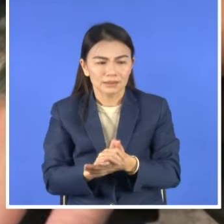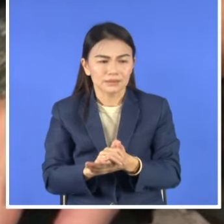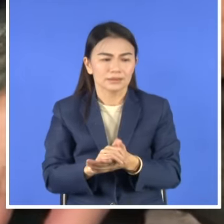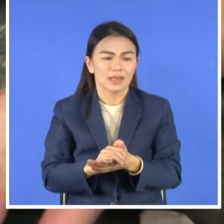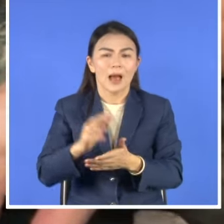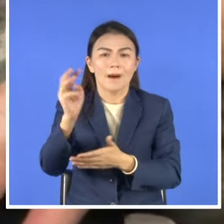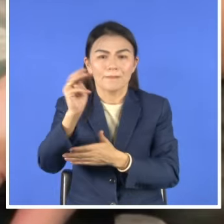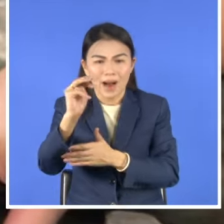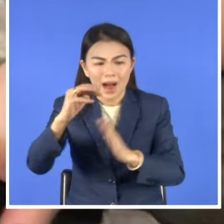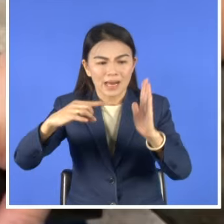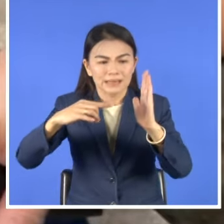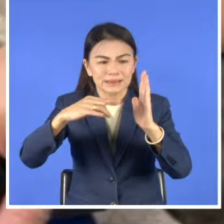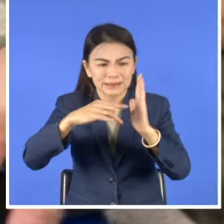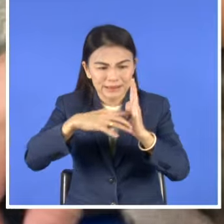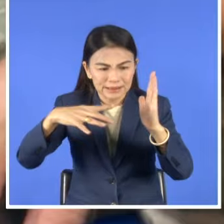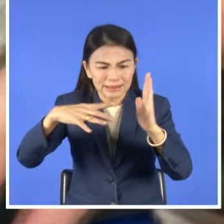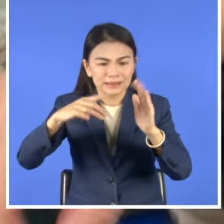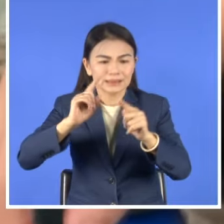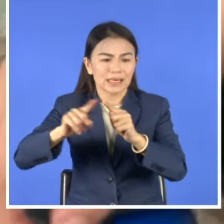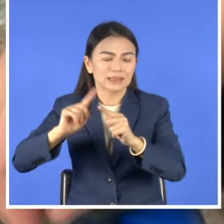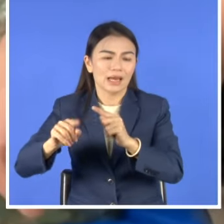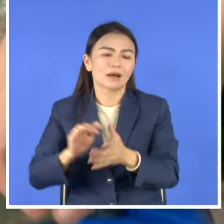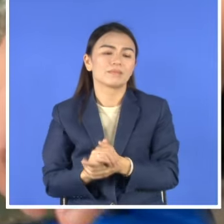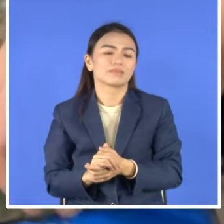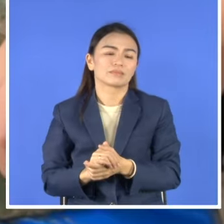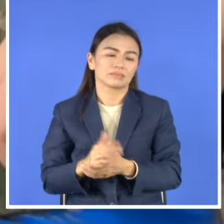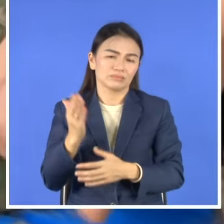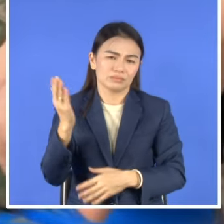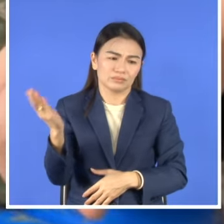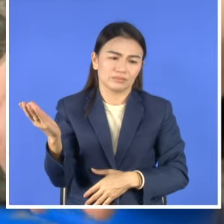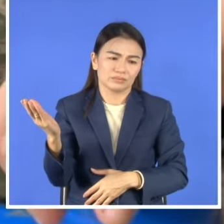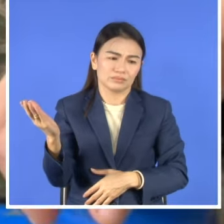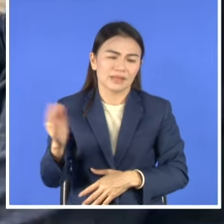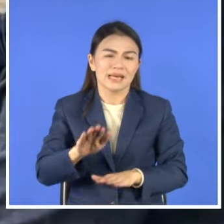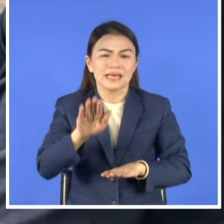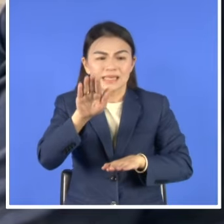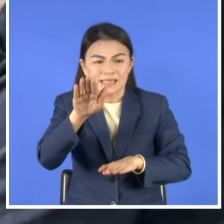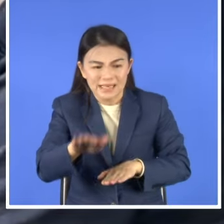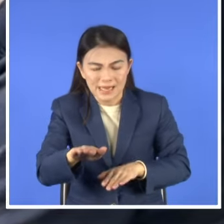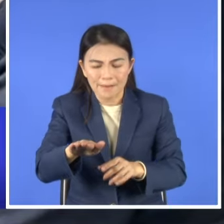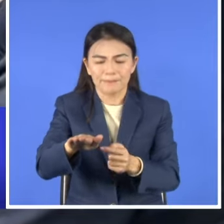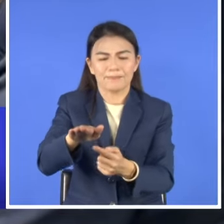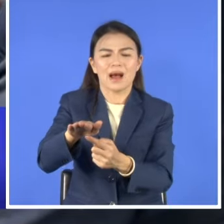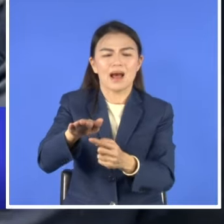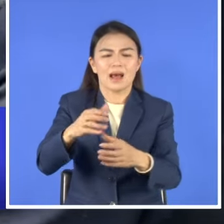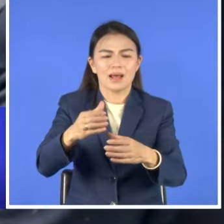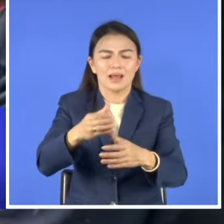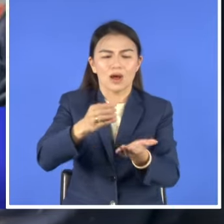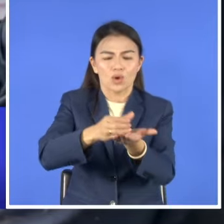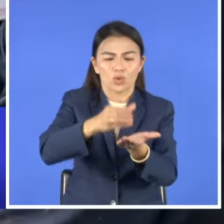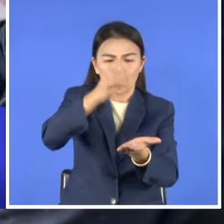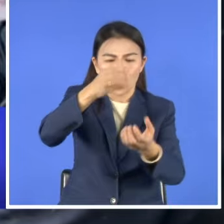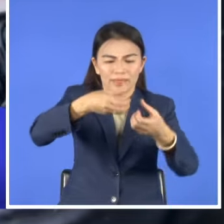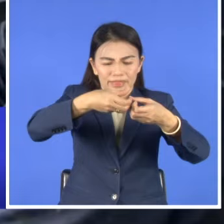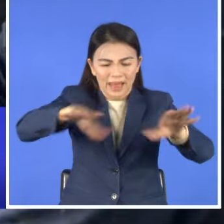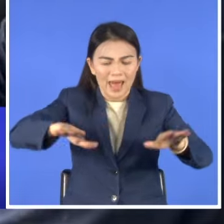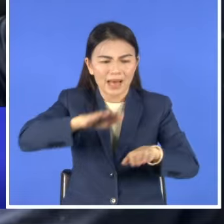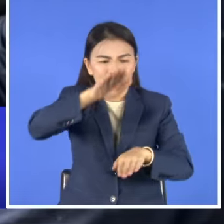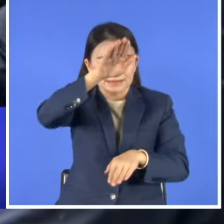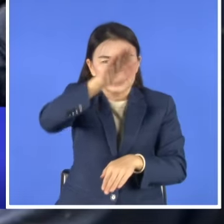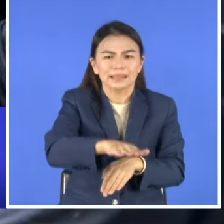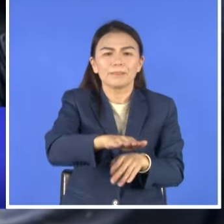ของแหลมของมีคมอะไรต่างๆเหล่านี้ก็เลยเกิดอุบัติเหตุเหยียบเศษแก้วเนี่ยค่ะบาดเจ็บนะคะทางสำนักงานแพทย์ทหารกรม